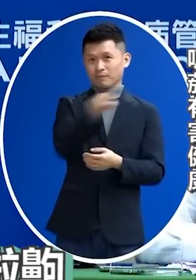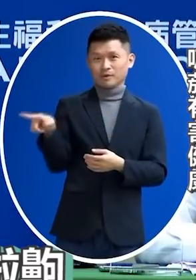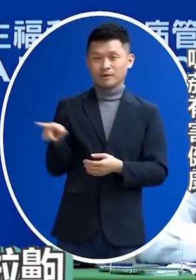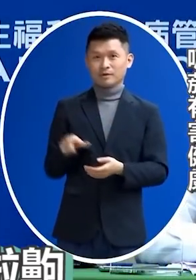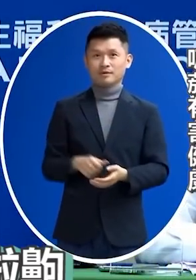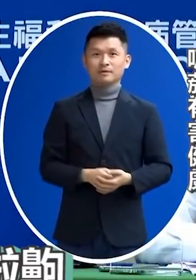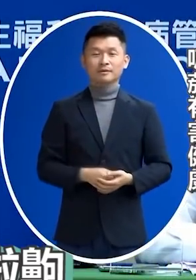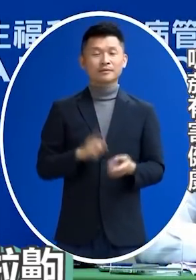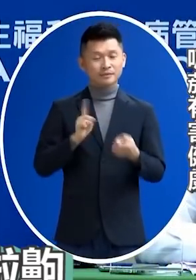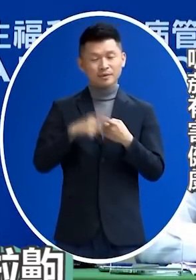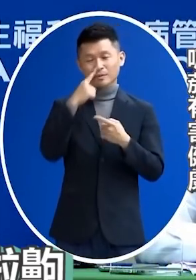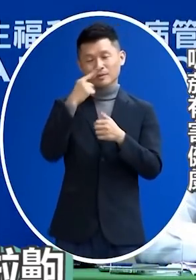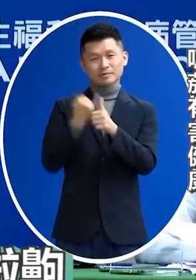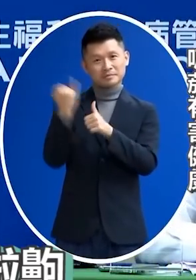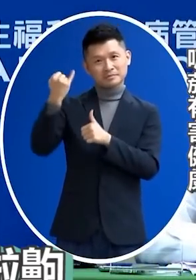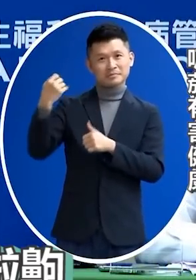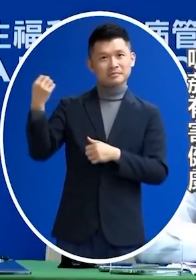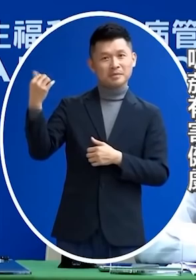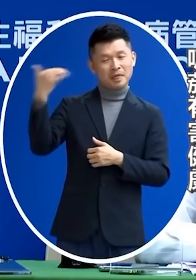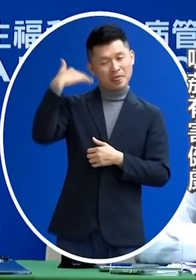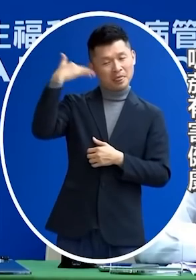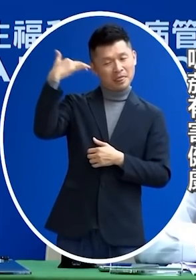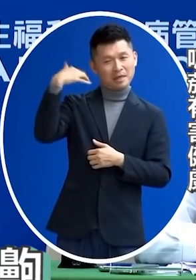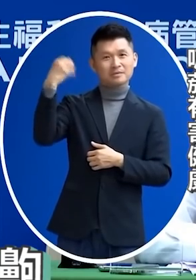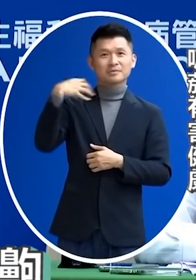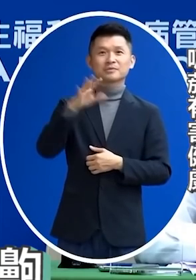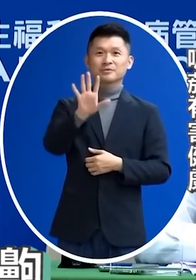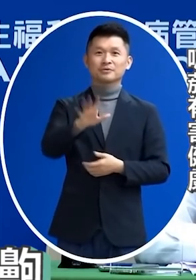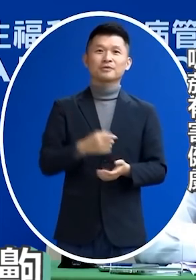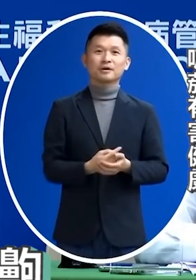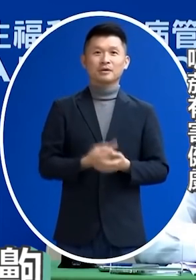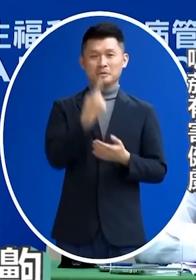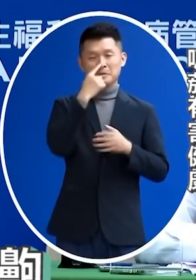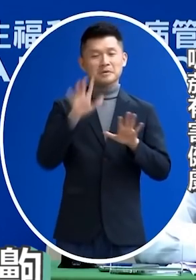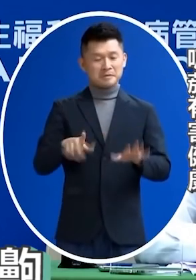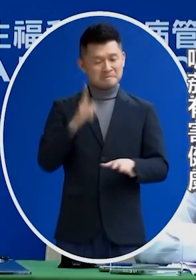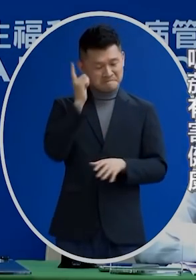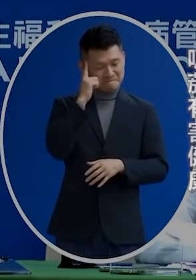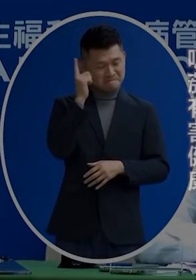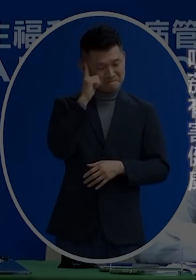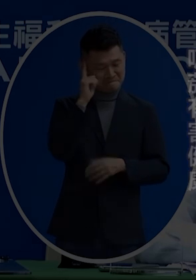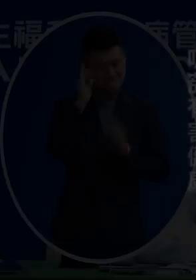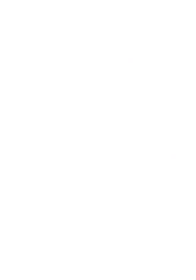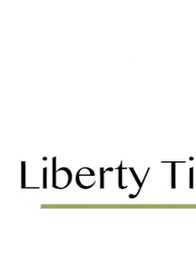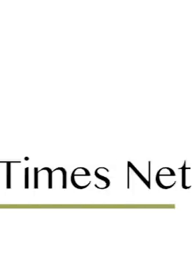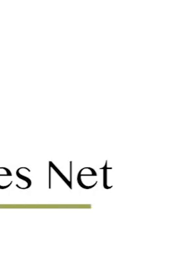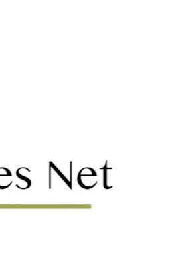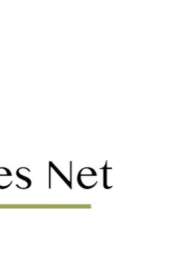对了，我太太也有跟我讲了，不过我现在慎重考虑中。